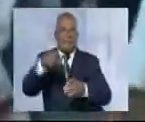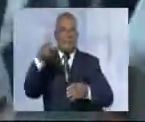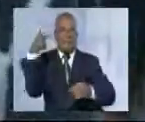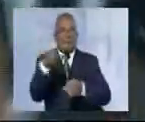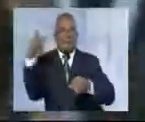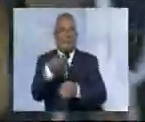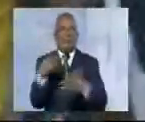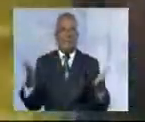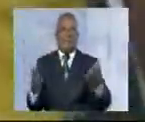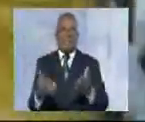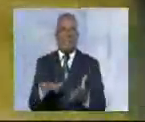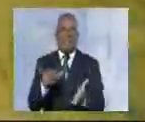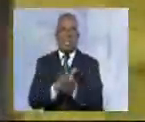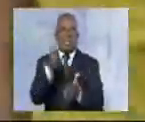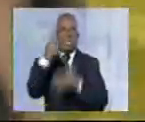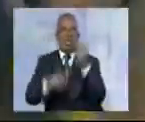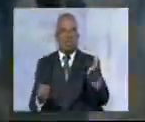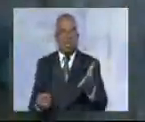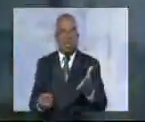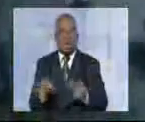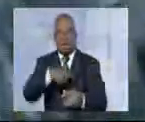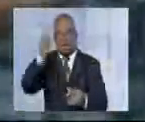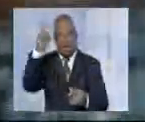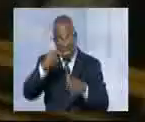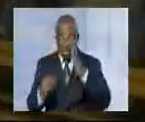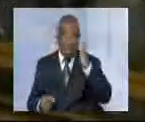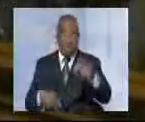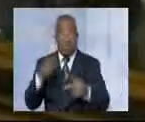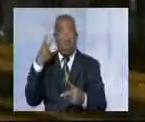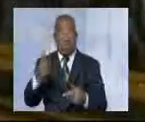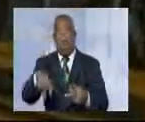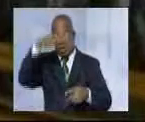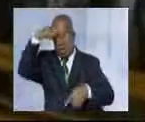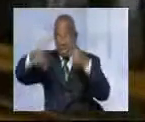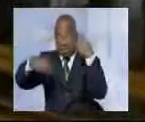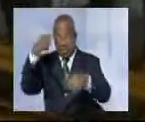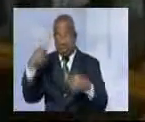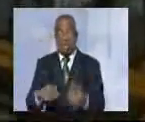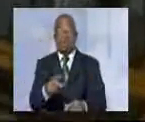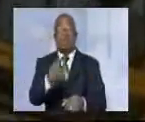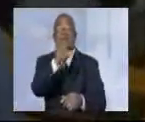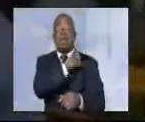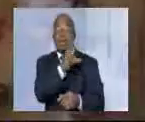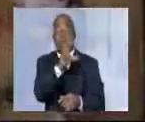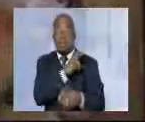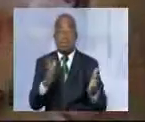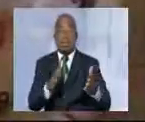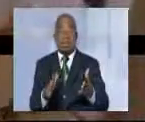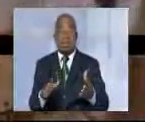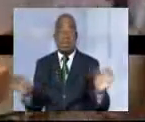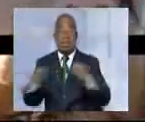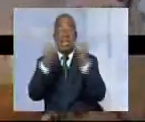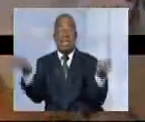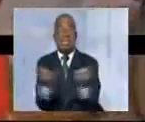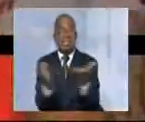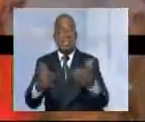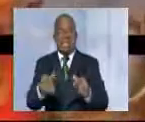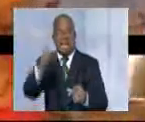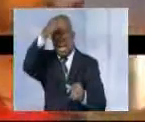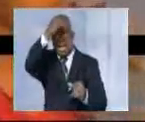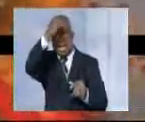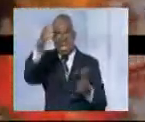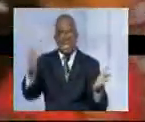c'est tout le système police-justice qu'il faut réformer d'urgence. Dans un rapport récent, l'ONG dénonce la grande fréquence des viols en Inde,